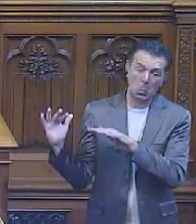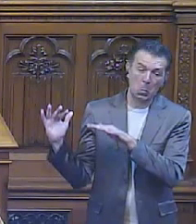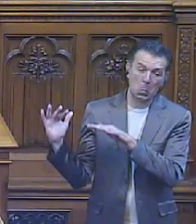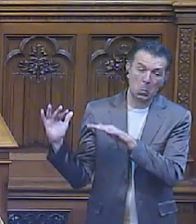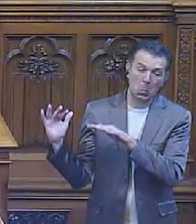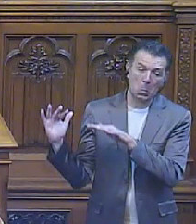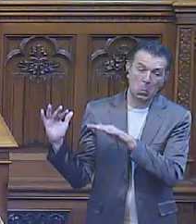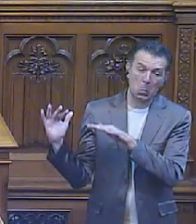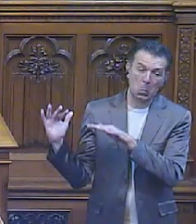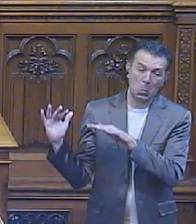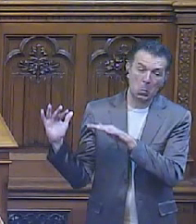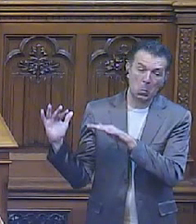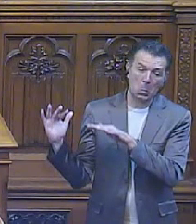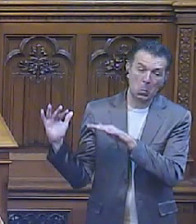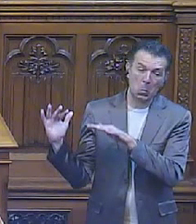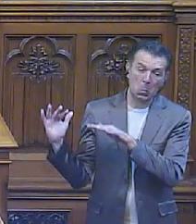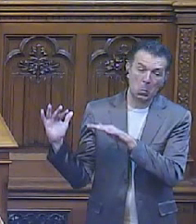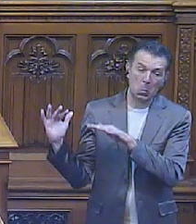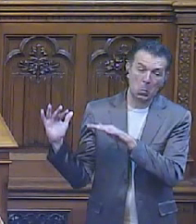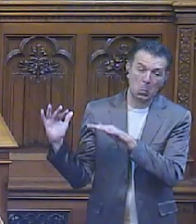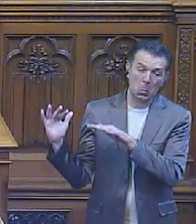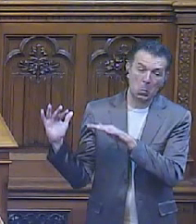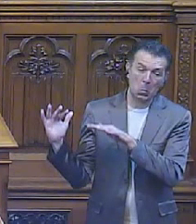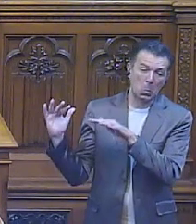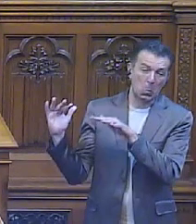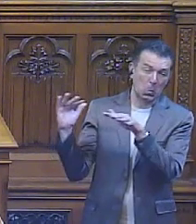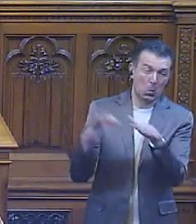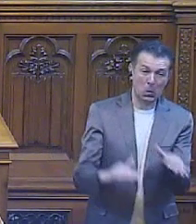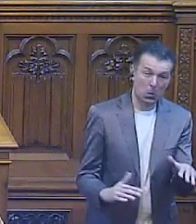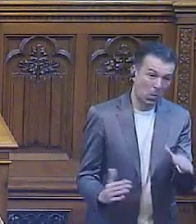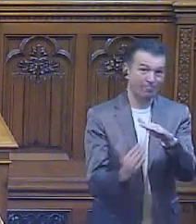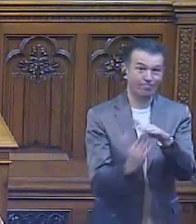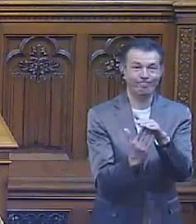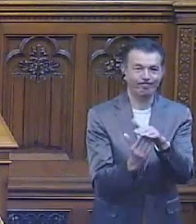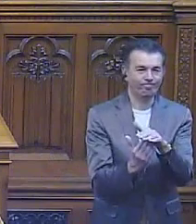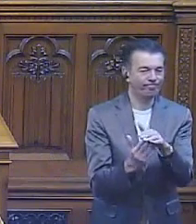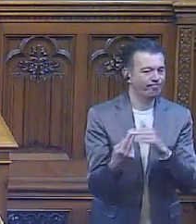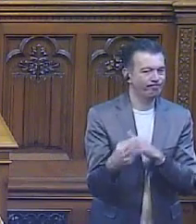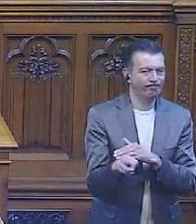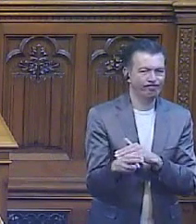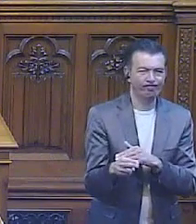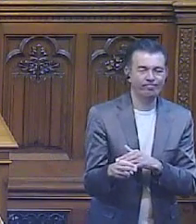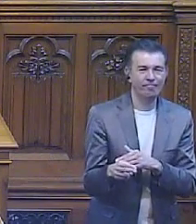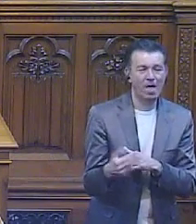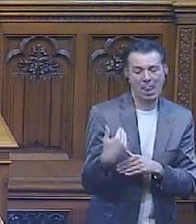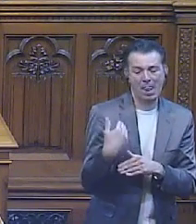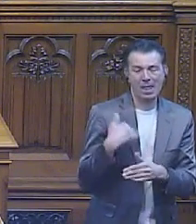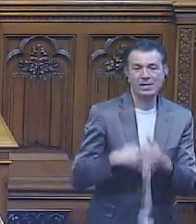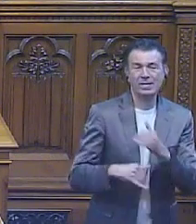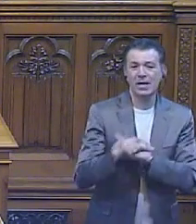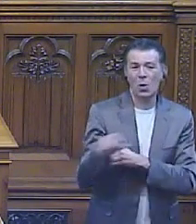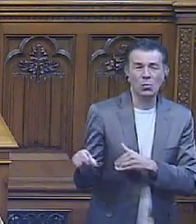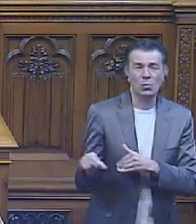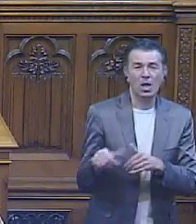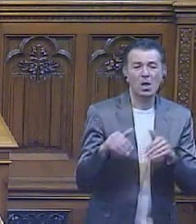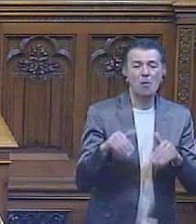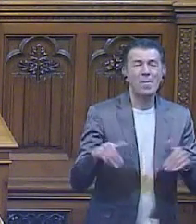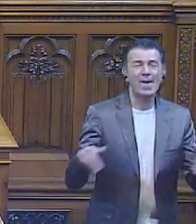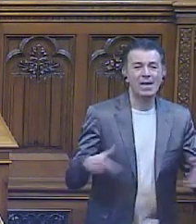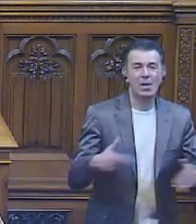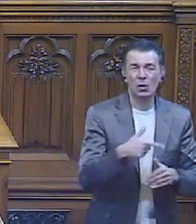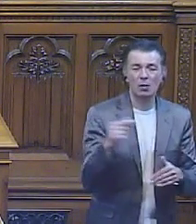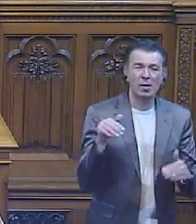die Bewegungen nicht aufhören werden. Wir haben im letzten Jahrhundert Millionen Menschen auf